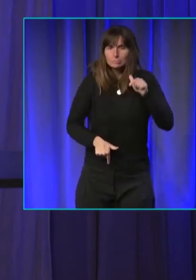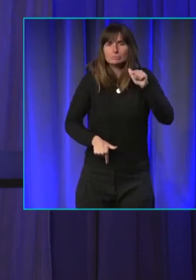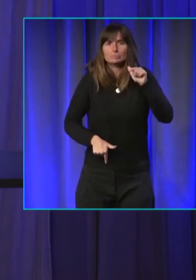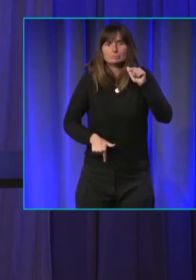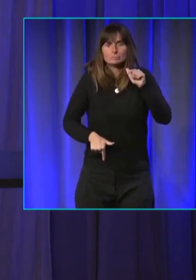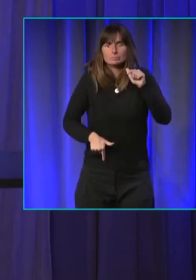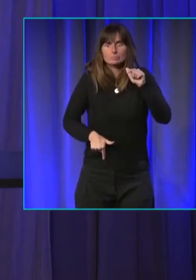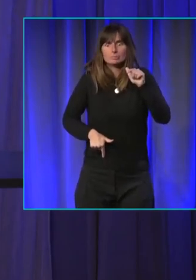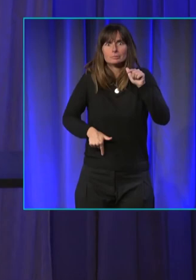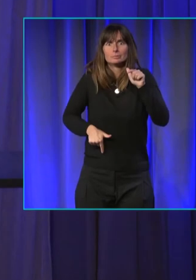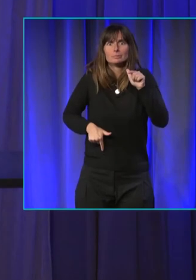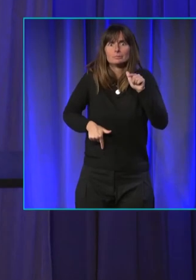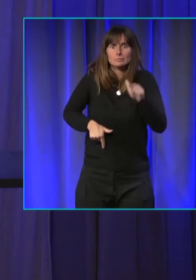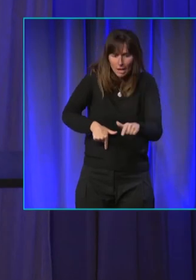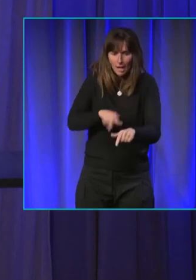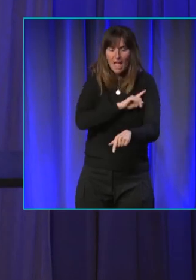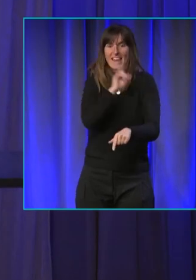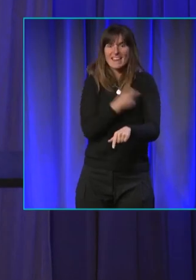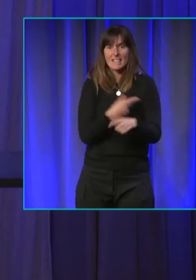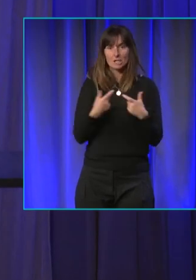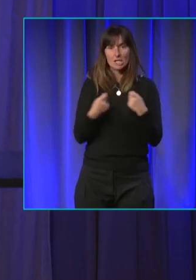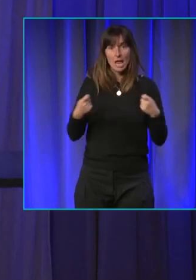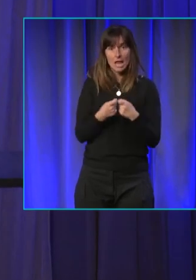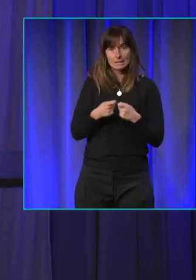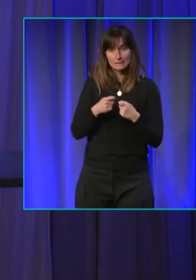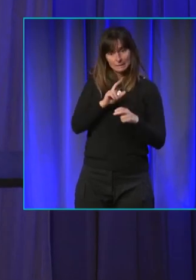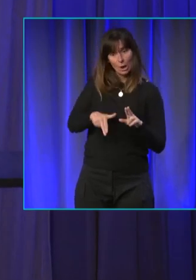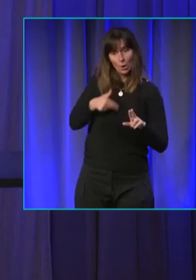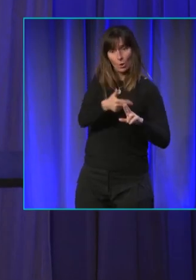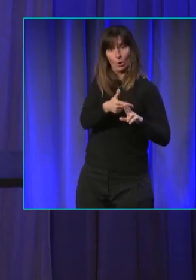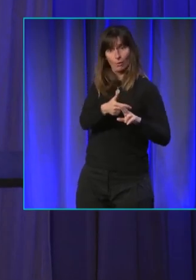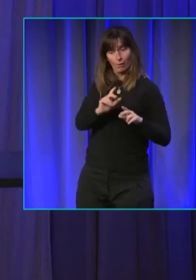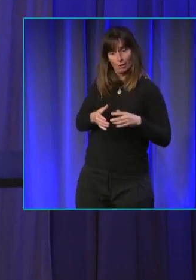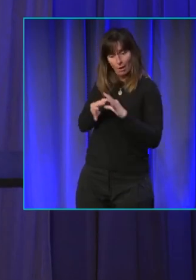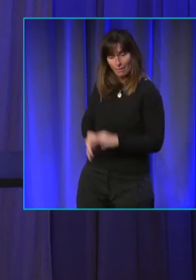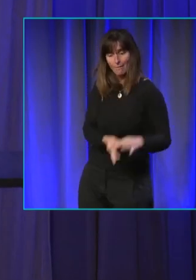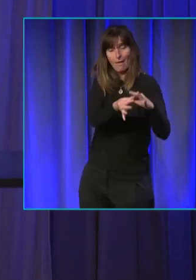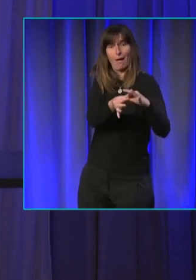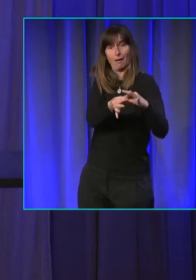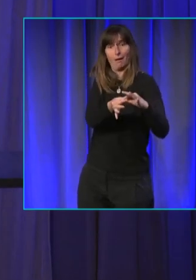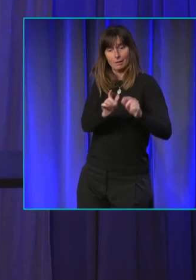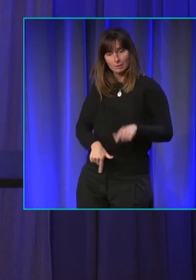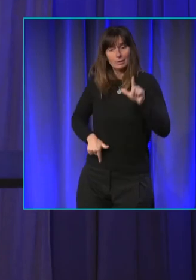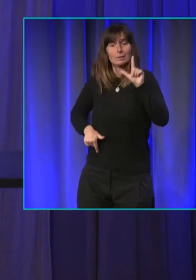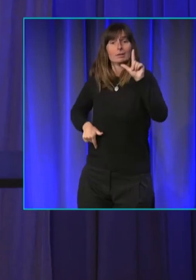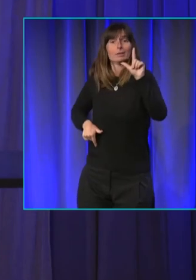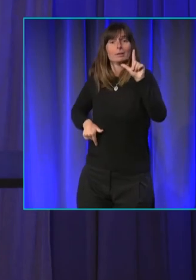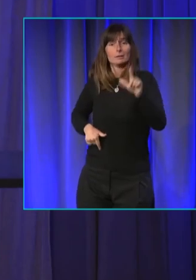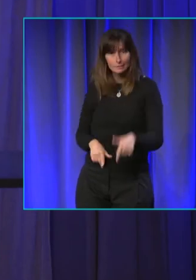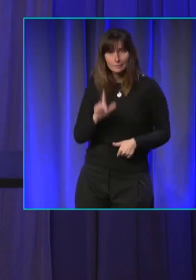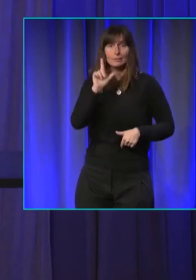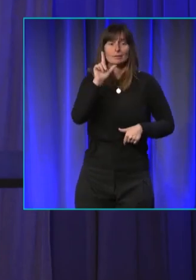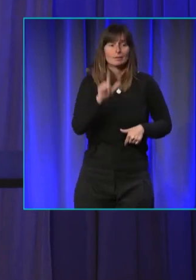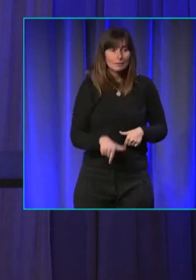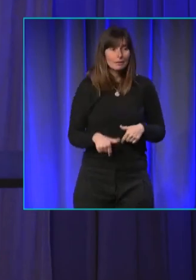capacité à restituer l'énergie élastique qui s'emmagasine dans le système musculo-tendineux. C'est comme un sando. Si vous avez un sando qui